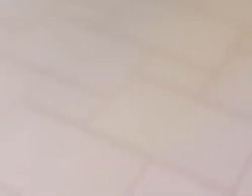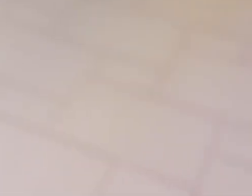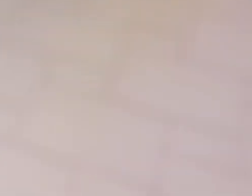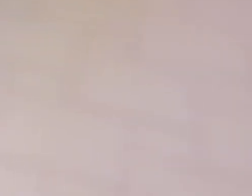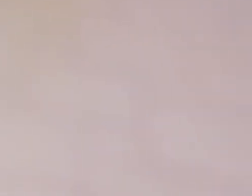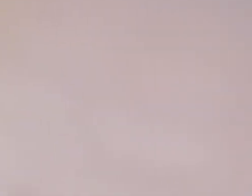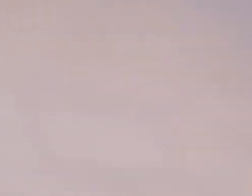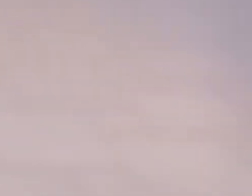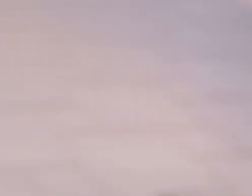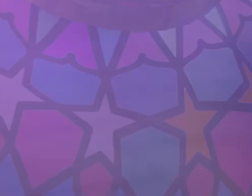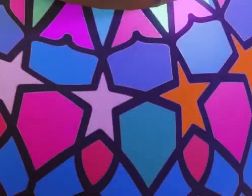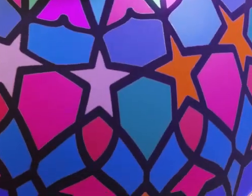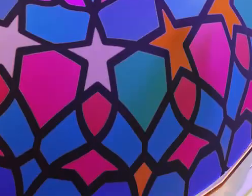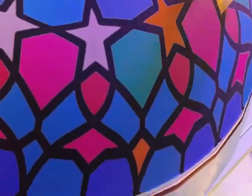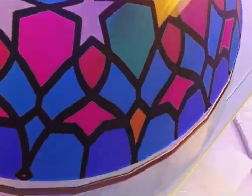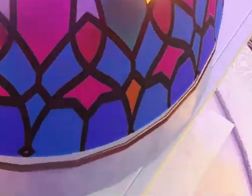هُجَّتَيْنِ